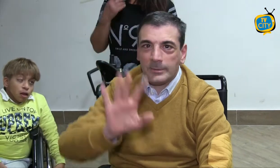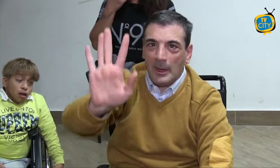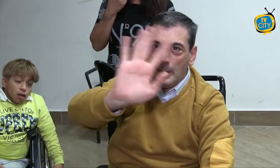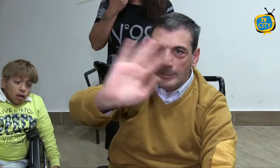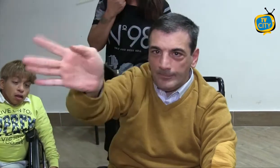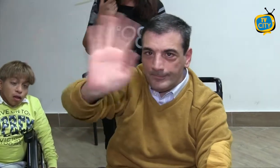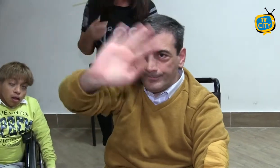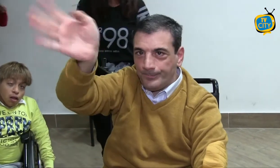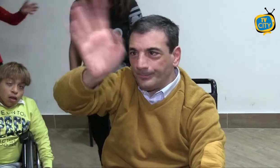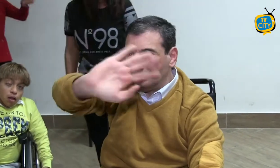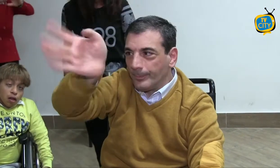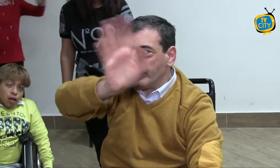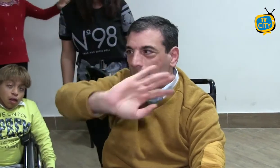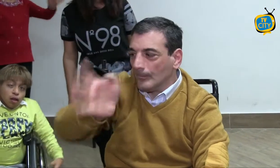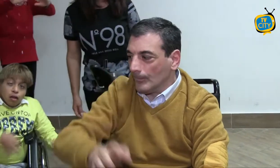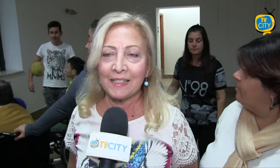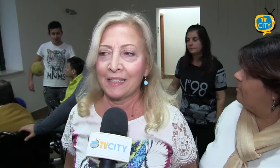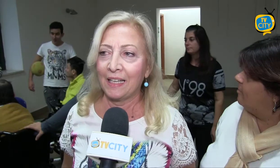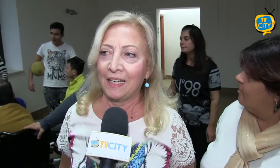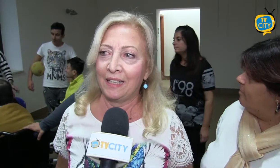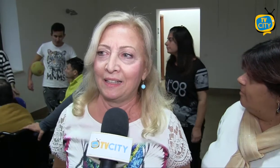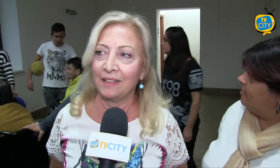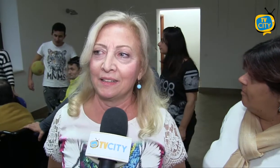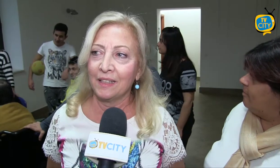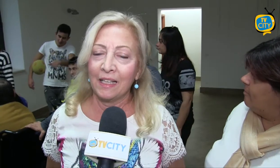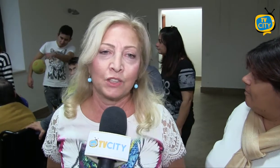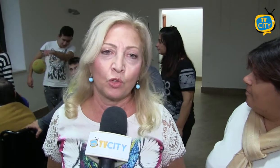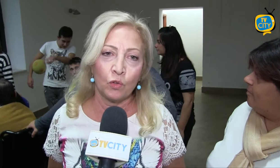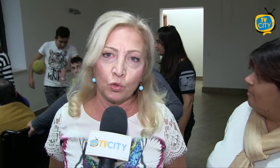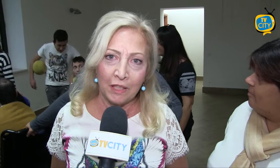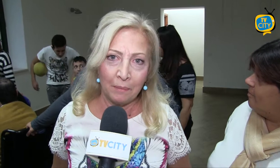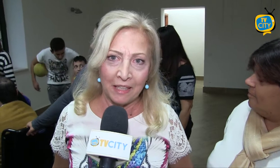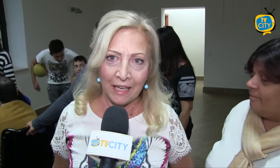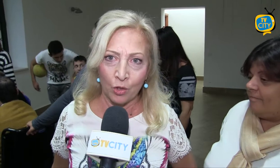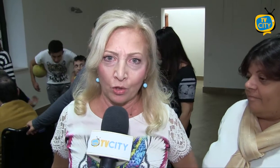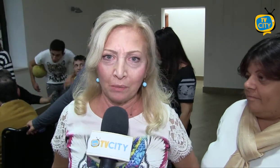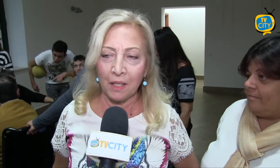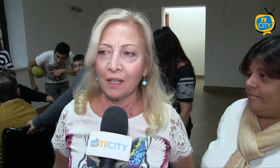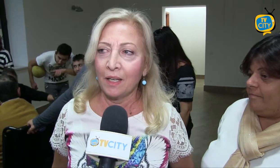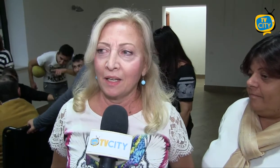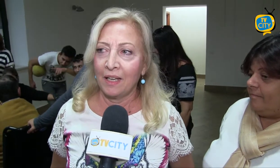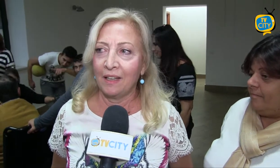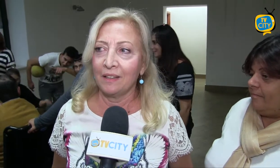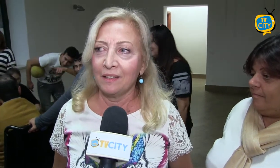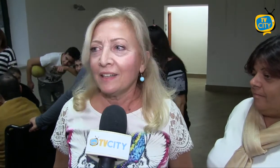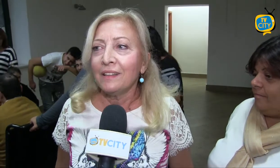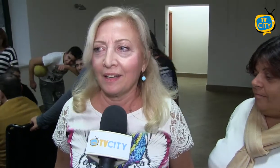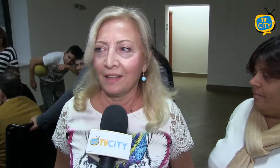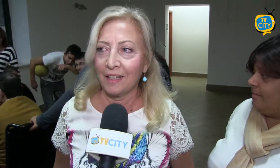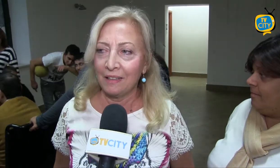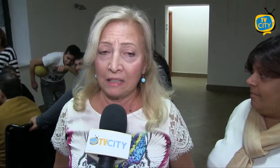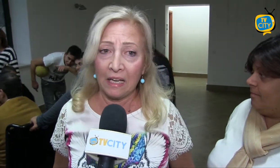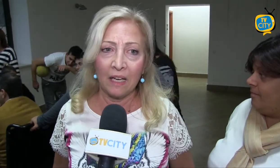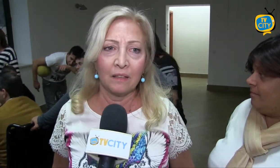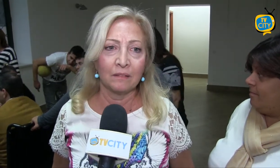ma ci state prendendo in giro non ce la facciamo più è il grido di disperazione della donna che si è sentita abbandonata